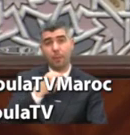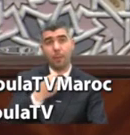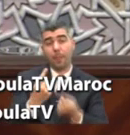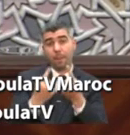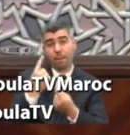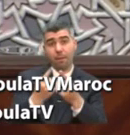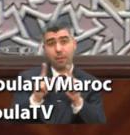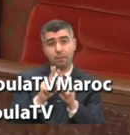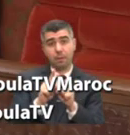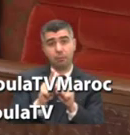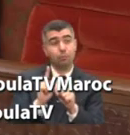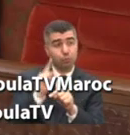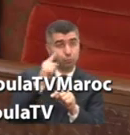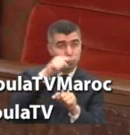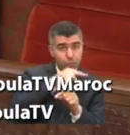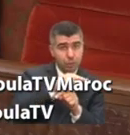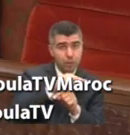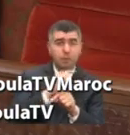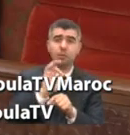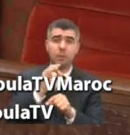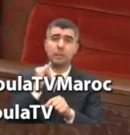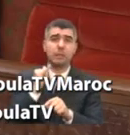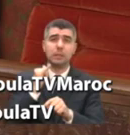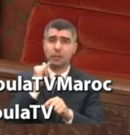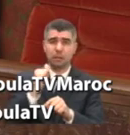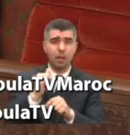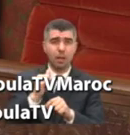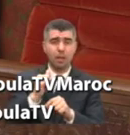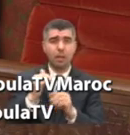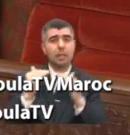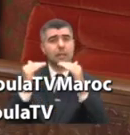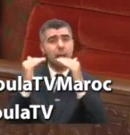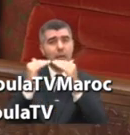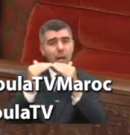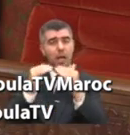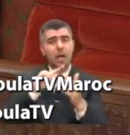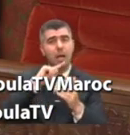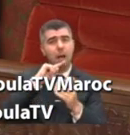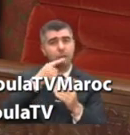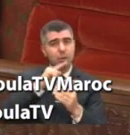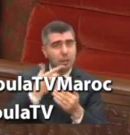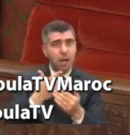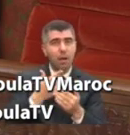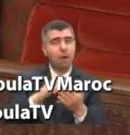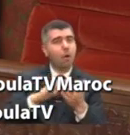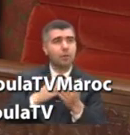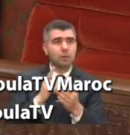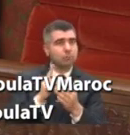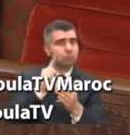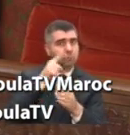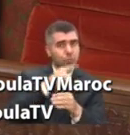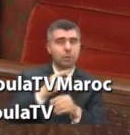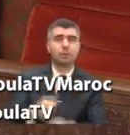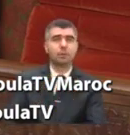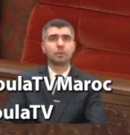كنخرج، كنت في سيدي سليمان ودابا غادي الاسا ومن بعد الطاطا ومن بعد الرشيديه، اسبوع واحد ما كاين مشكل. الخروج كنخرجوا وكنشوفوا المشاكل. السيد الوزير